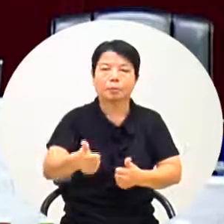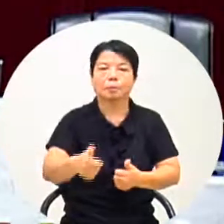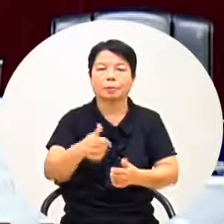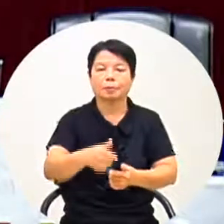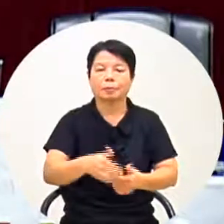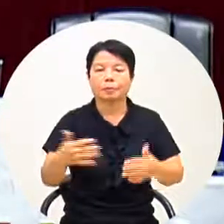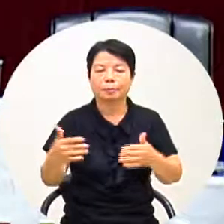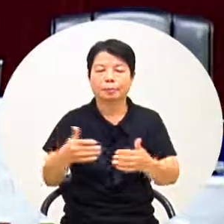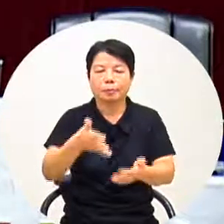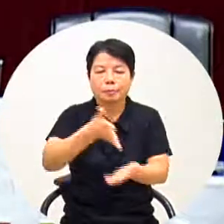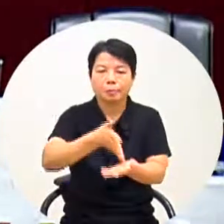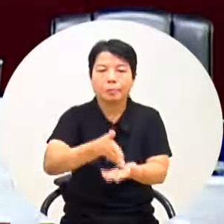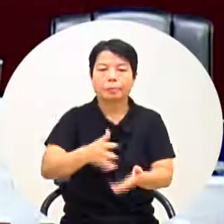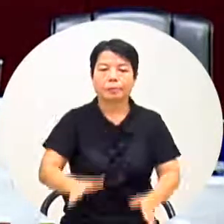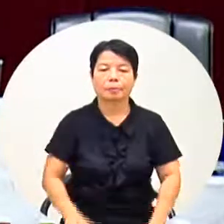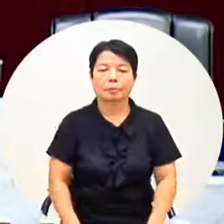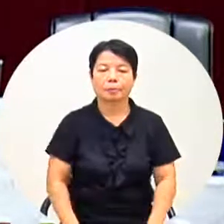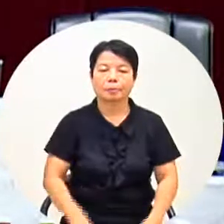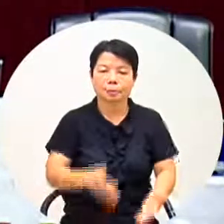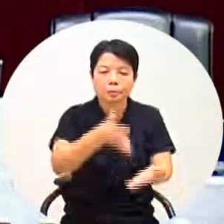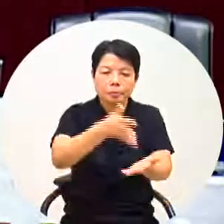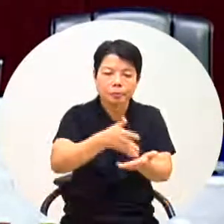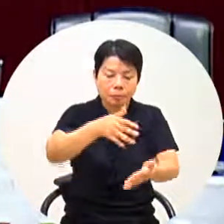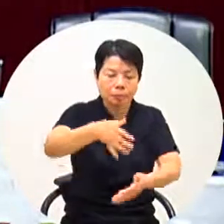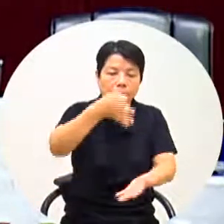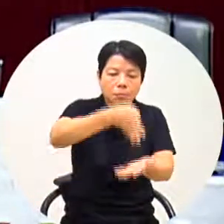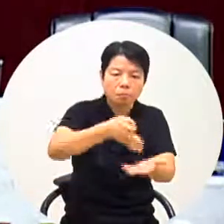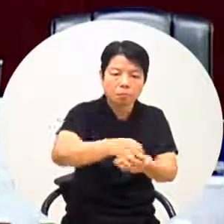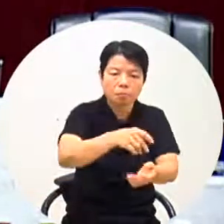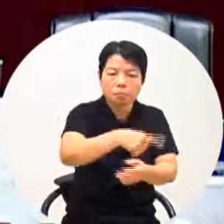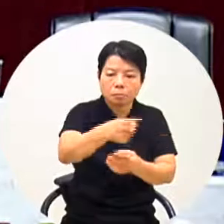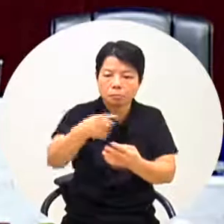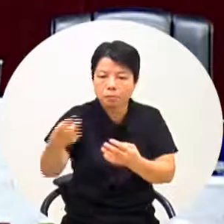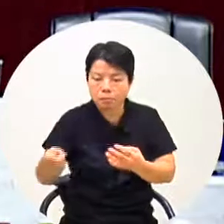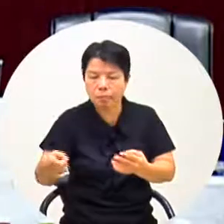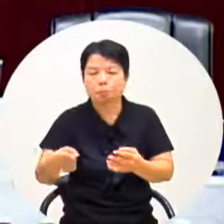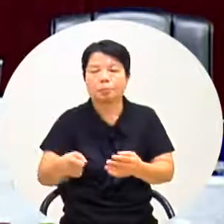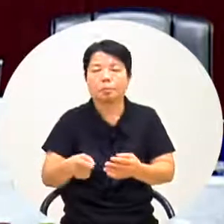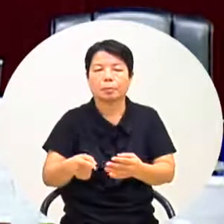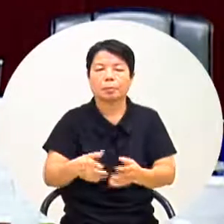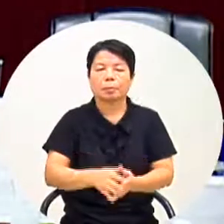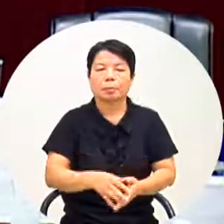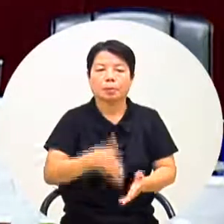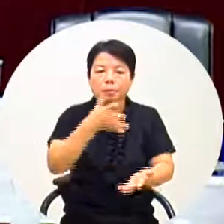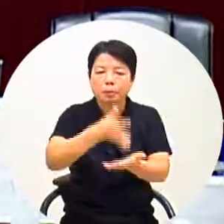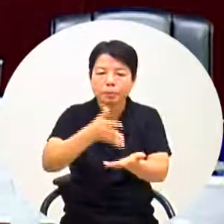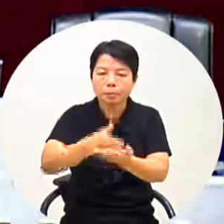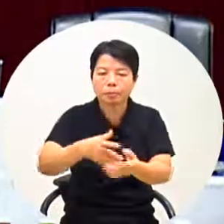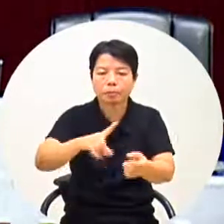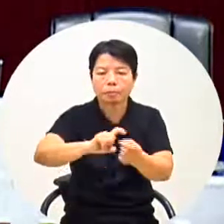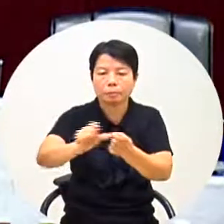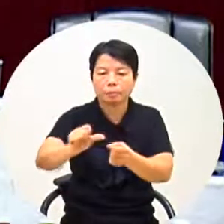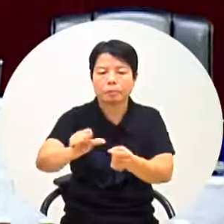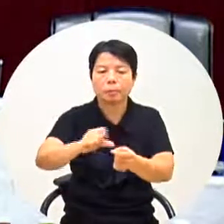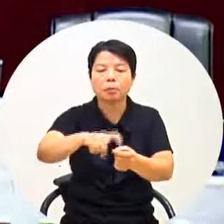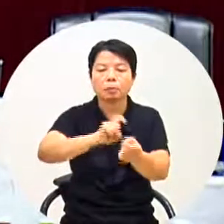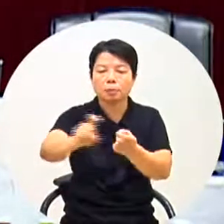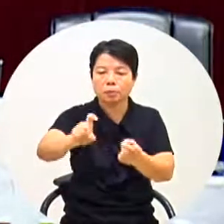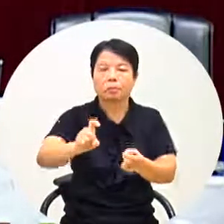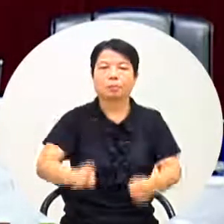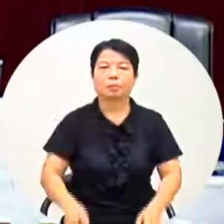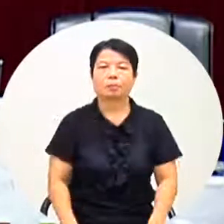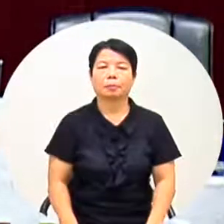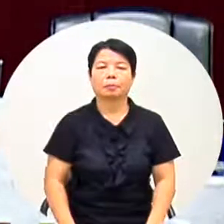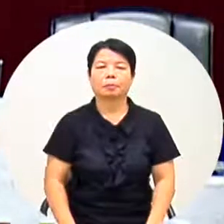依登记的顺序由其他议员质询，每人质询时间为十分钟哈。那现